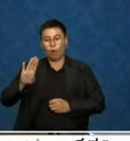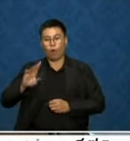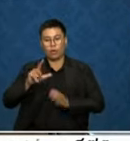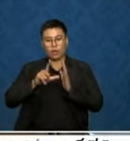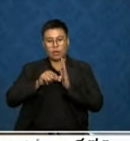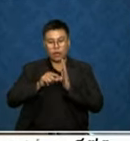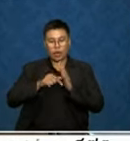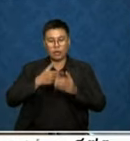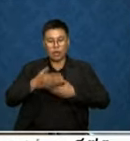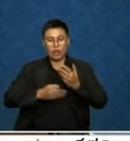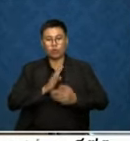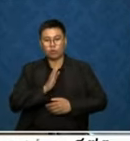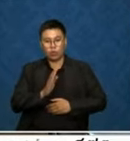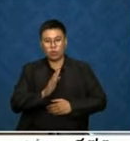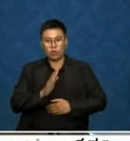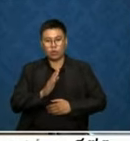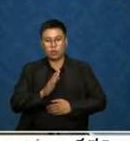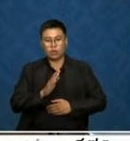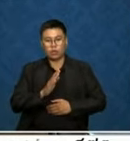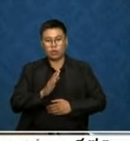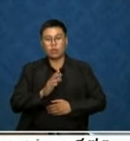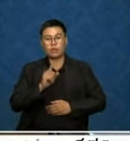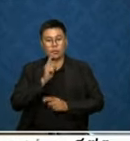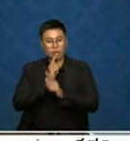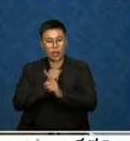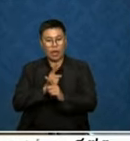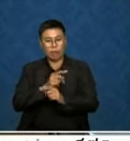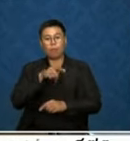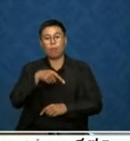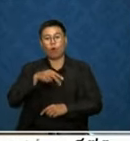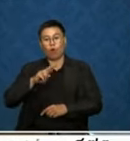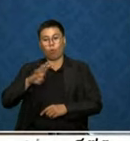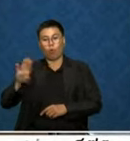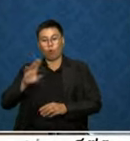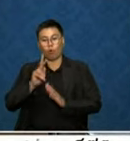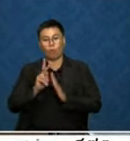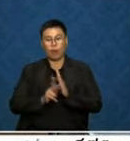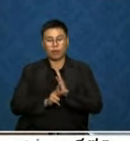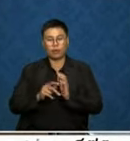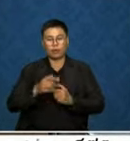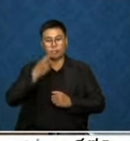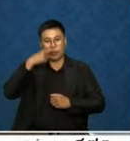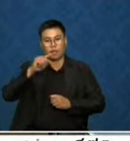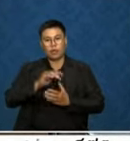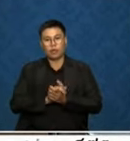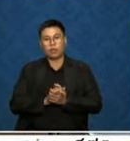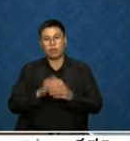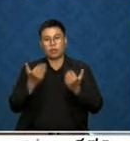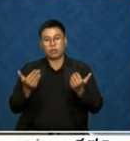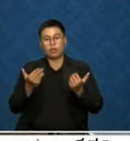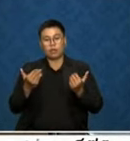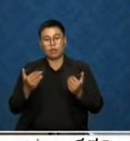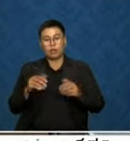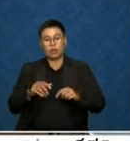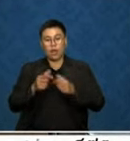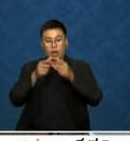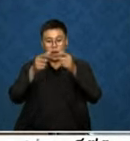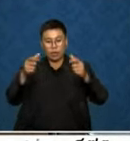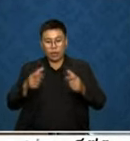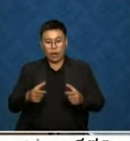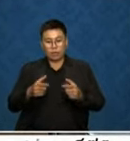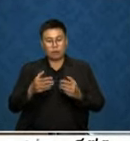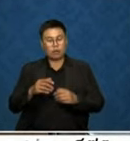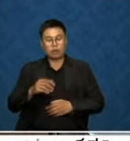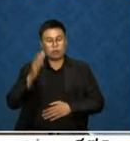ตลาดตรงและตลาดแบบตรงที่ตั้งตามพ.ร.บ.ครับไม่ได้รายงานไปให้คณะกรรมการทราบเกี่ยวกับเรื่องนี้เ